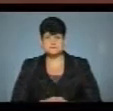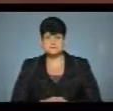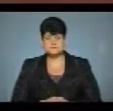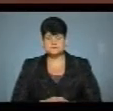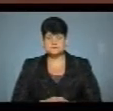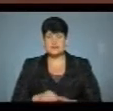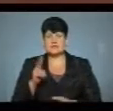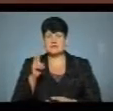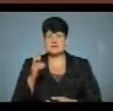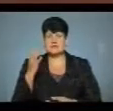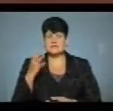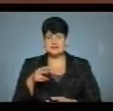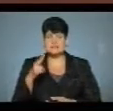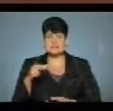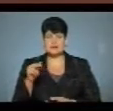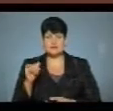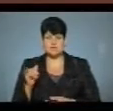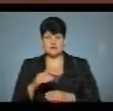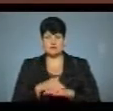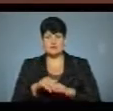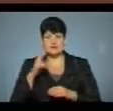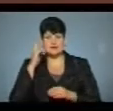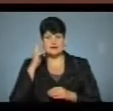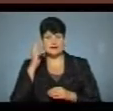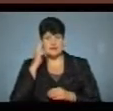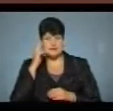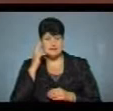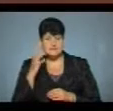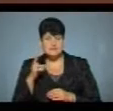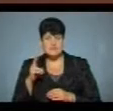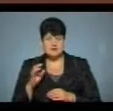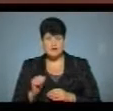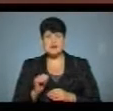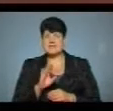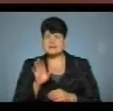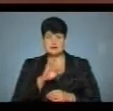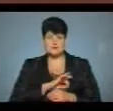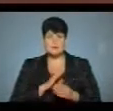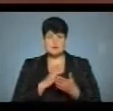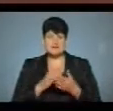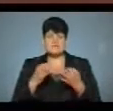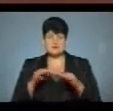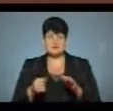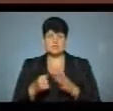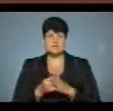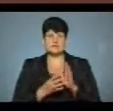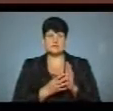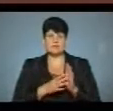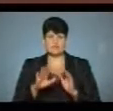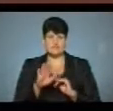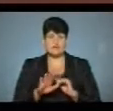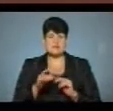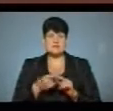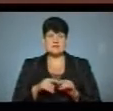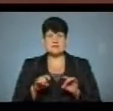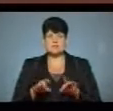230 дачних ділянок в Тернополі, що по вулиці Київська-Тарнавського, 9. Садоводи, які ними користуються, мають звільнити до 9 вересня. Таке